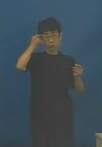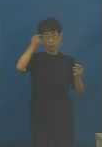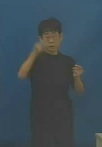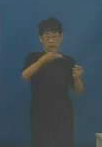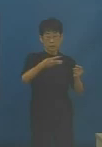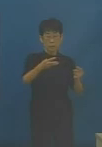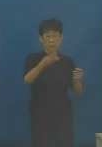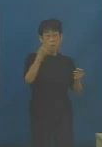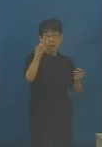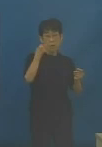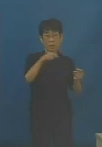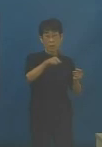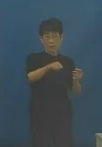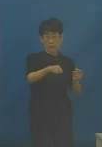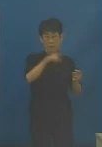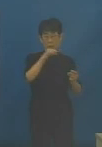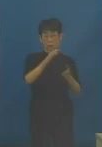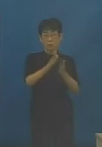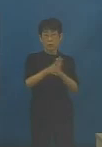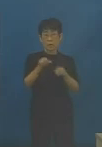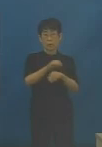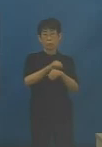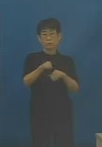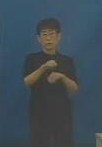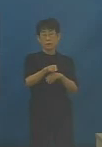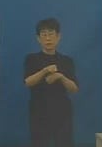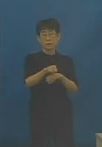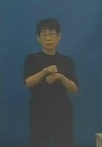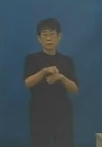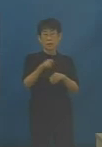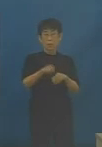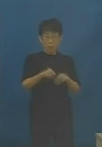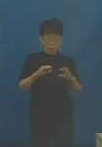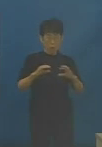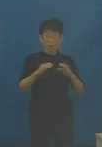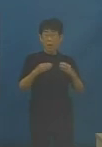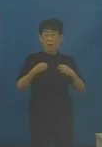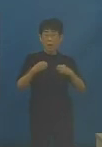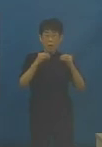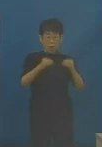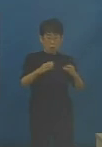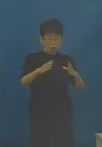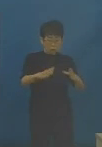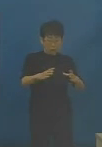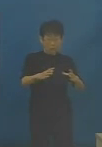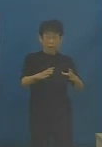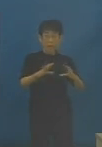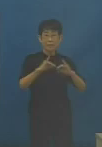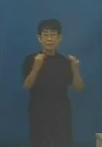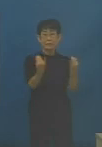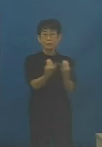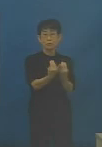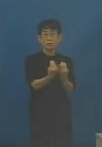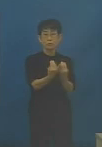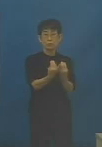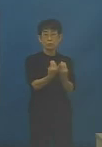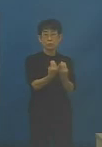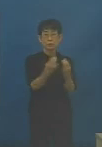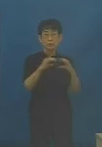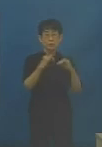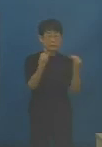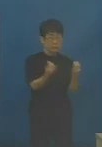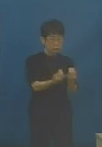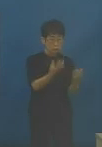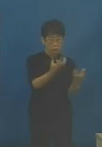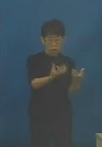本県の独自のところですけど、クラスターチーム、これ前回申し上げたと思いますが、機能別クラスターチームをこう編